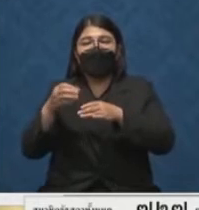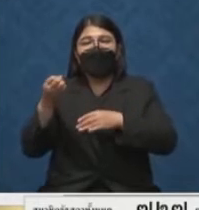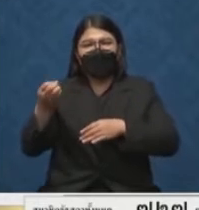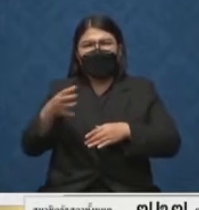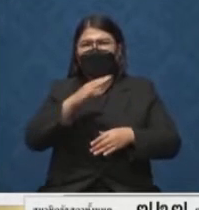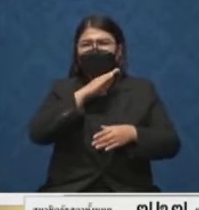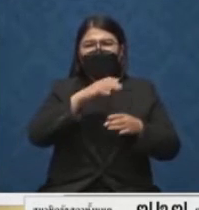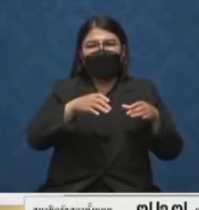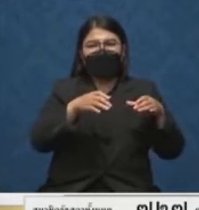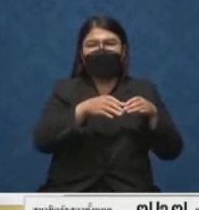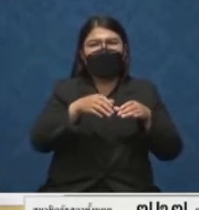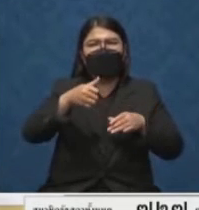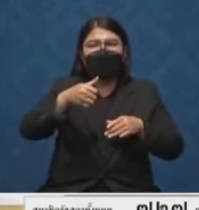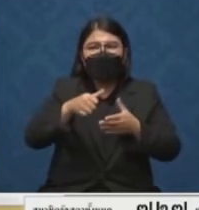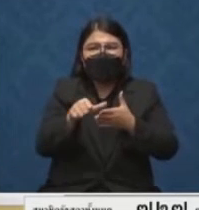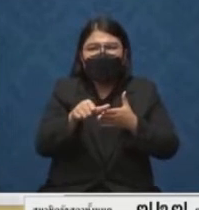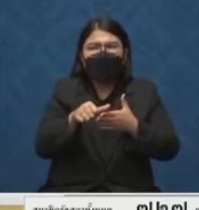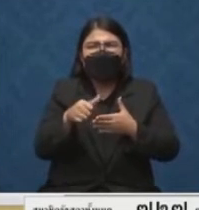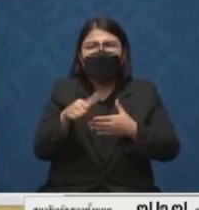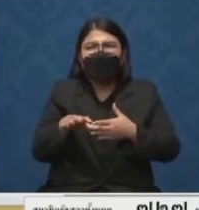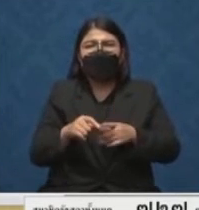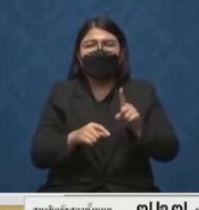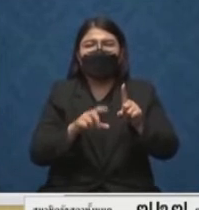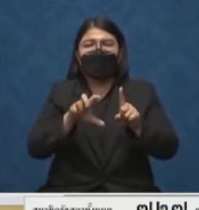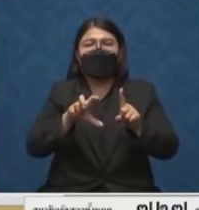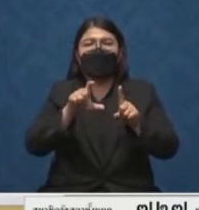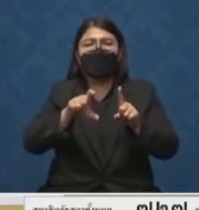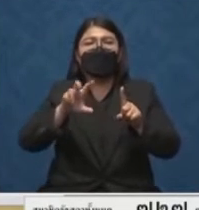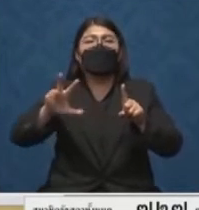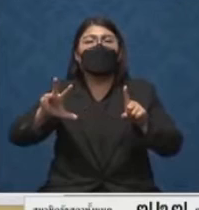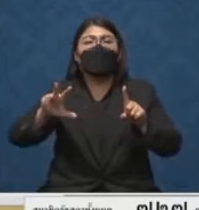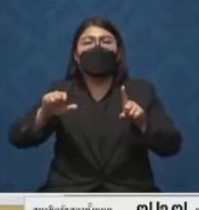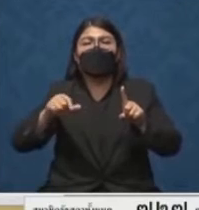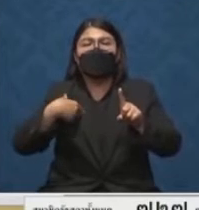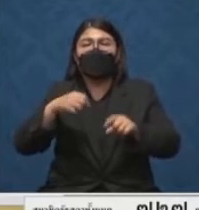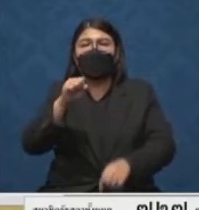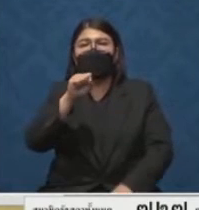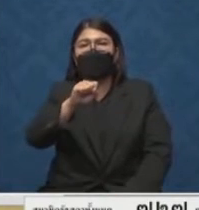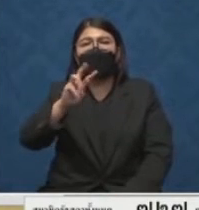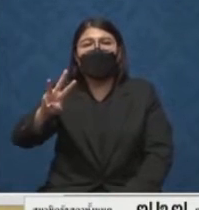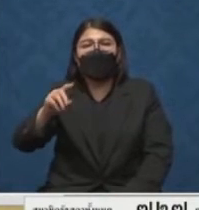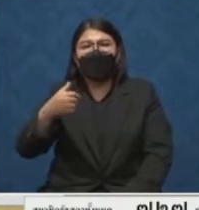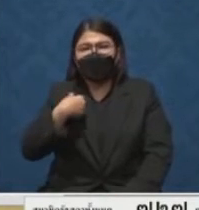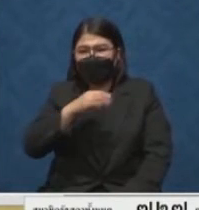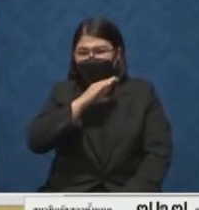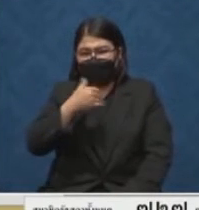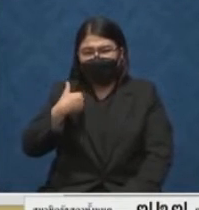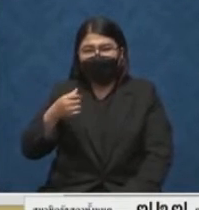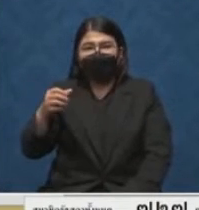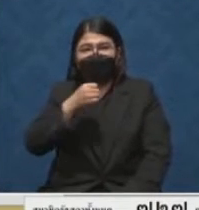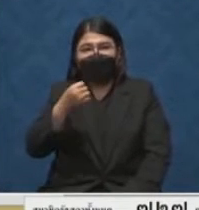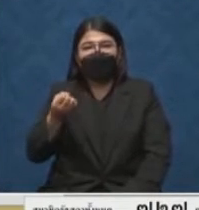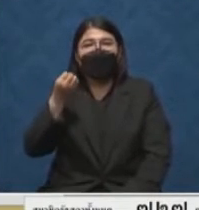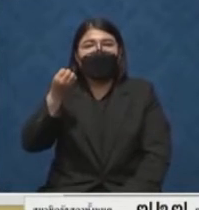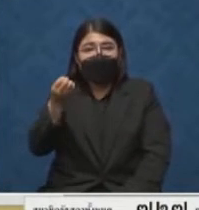ายแทบไม่ได้เลยโดยใชเสีงแค่ 1 ให 3ของฤวธธษภาเถได้จะมกอกน่า Lynd factsจาก